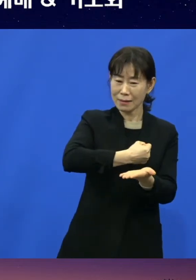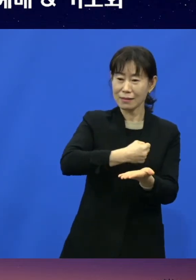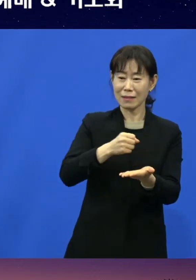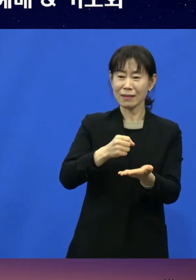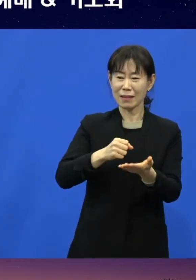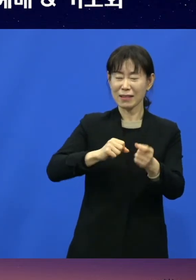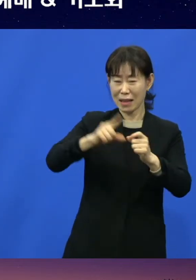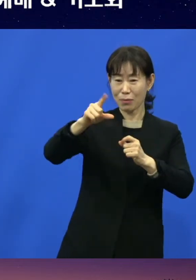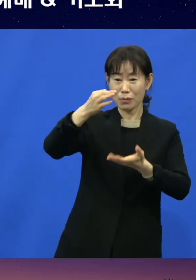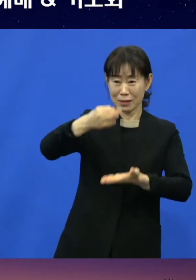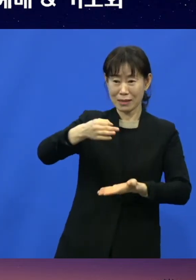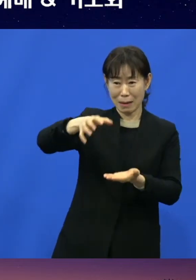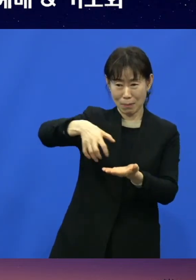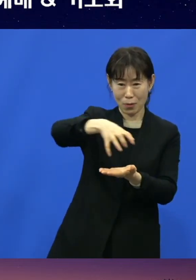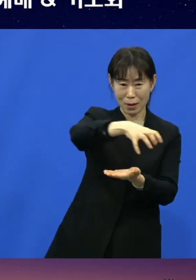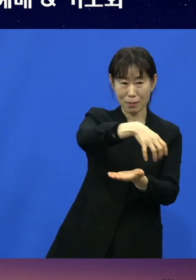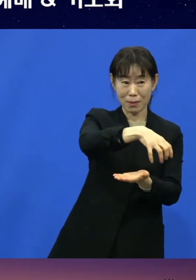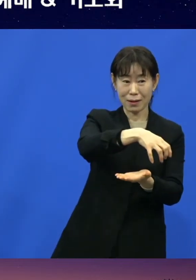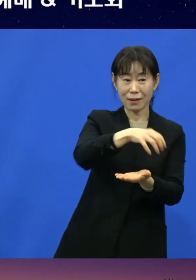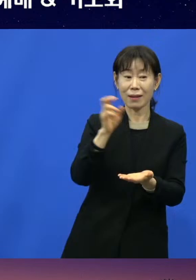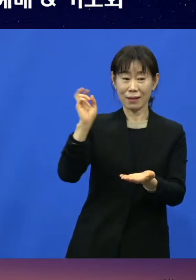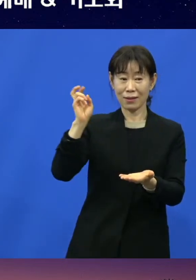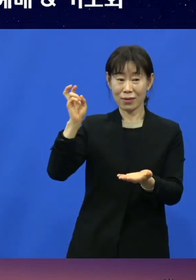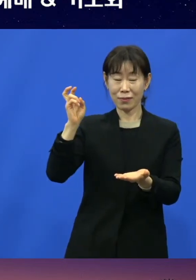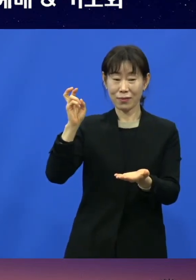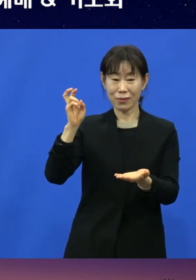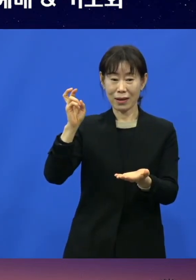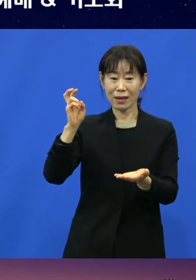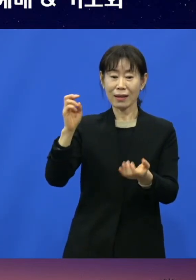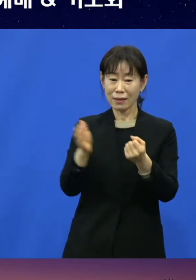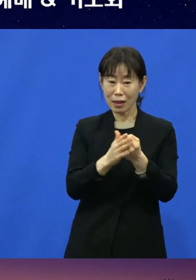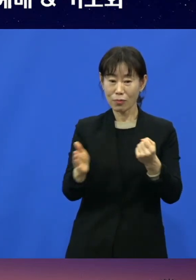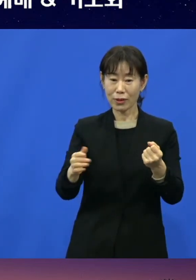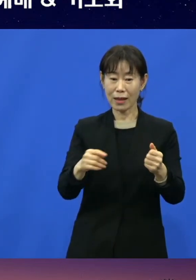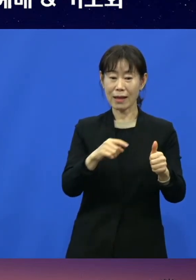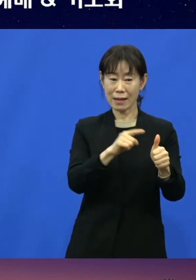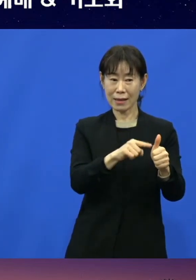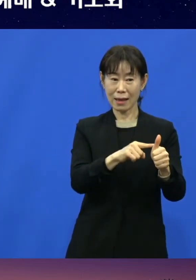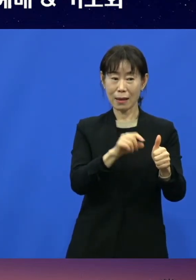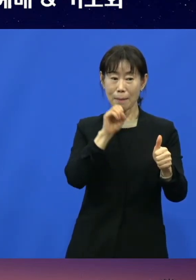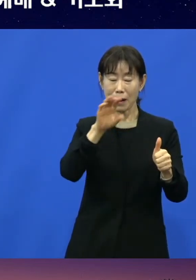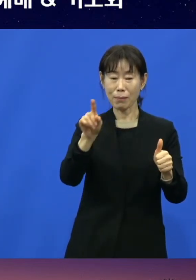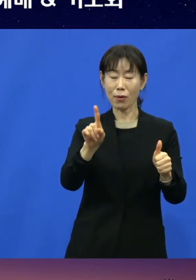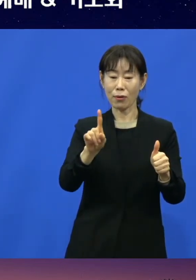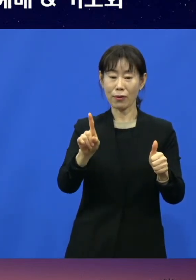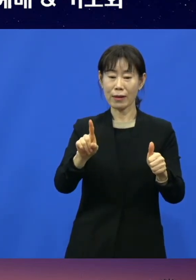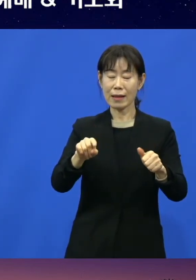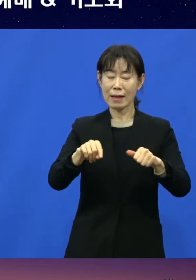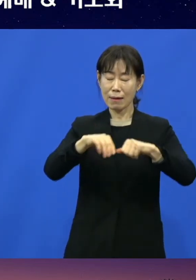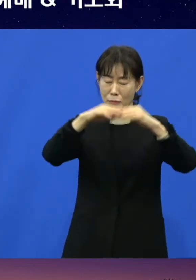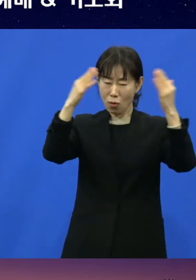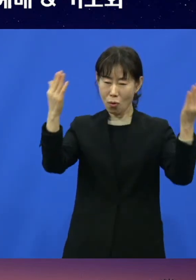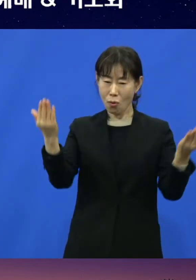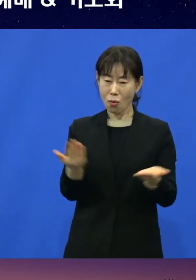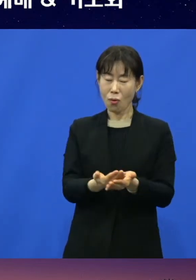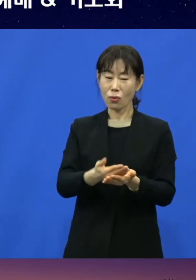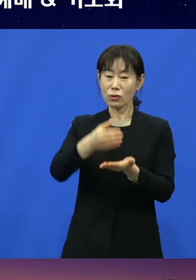세리장이. 그러면 이 말은 뭐냐면 자기에 있는 모든 재산을 다 내어놓겠다는 말이에요.